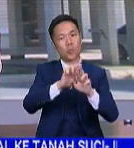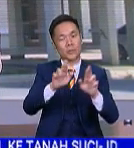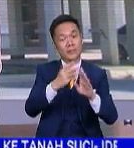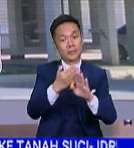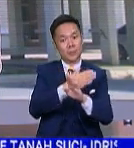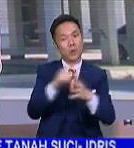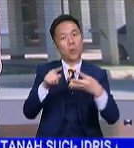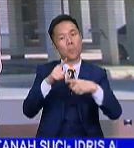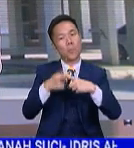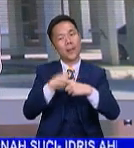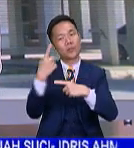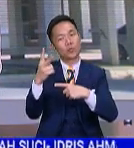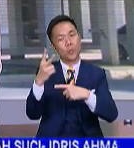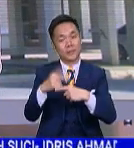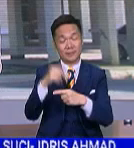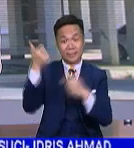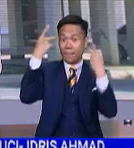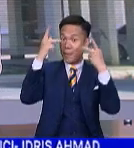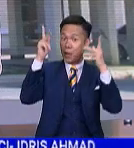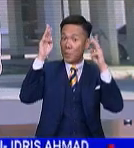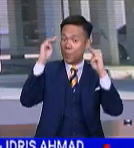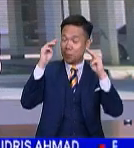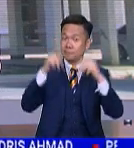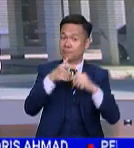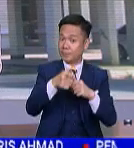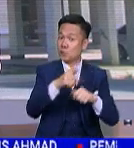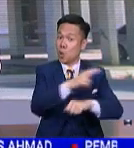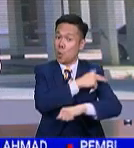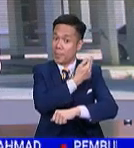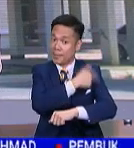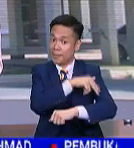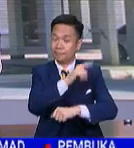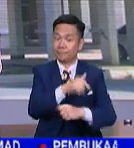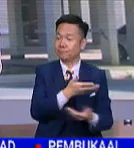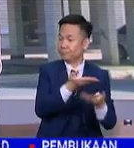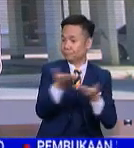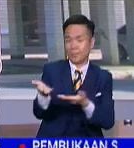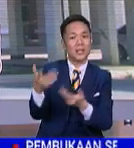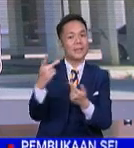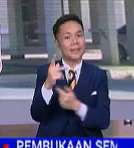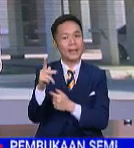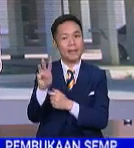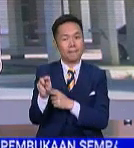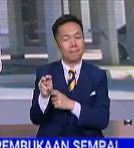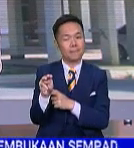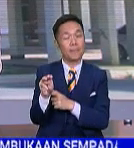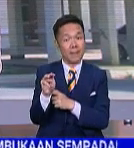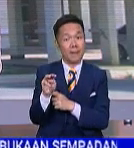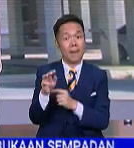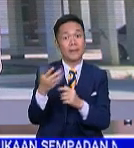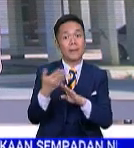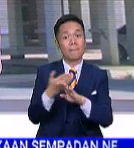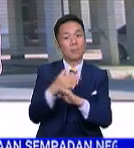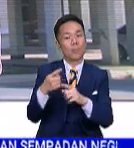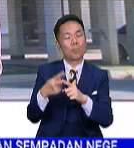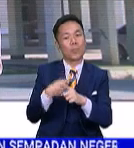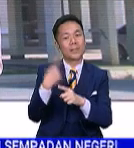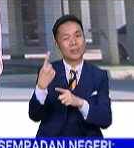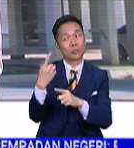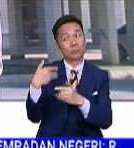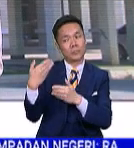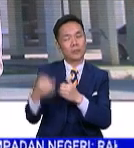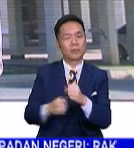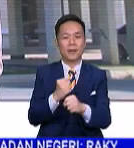ini. Menurut Datuk Seri Ismail Sabri Yaakob, ia akan diserahkan kepada Kementerian Kesihatan Malaysia pada Januari tahun